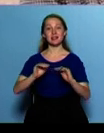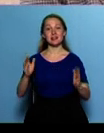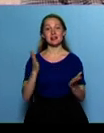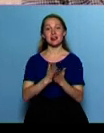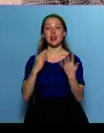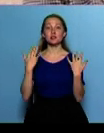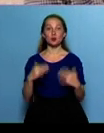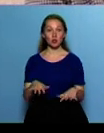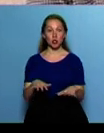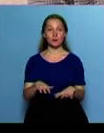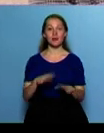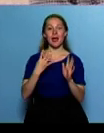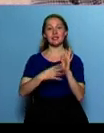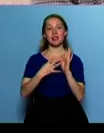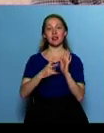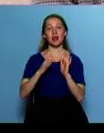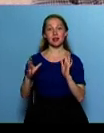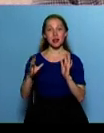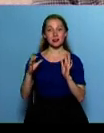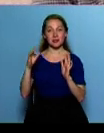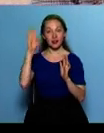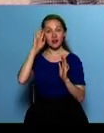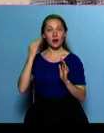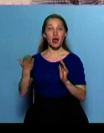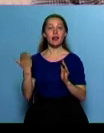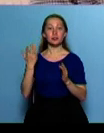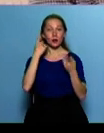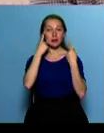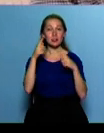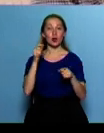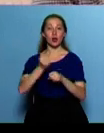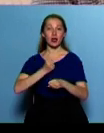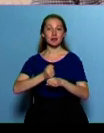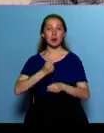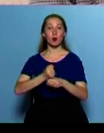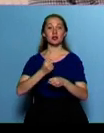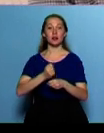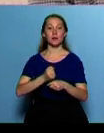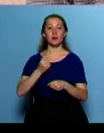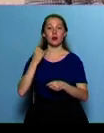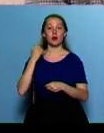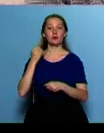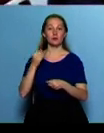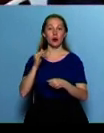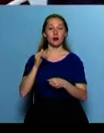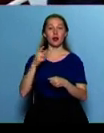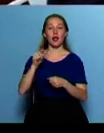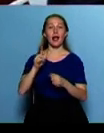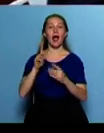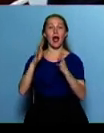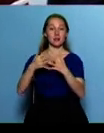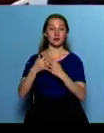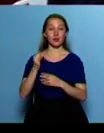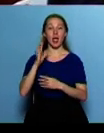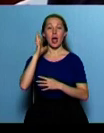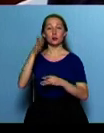уже 9-классник, который изобрел, разработал улавливатель газа. А потом в будущем